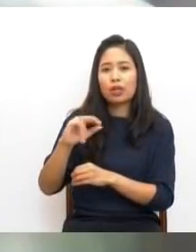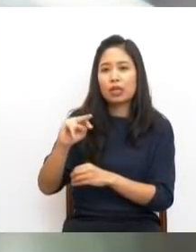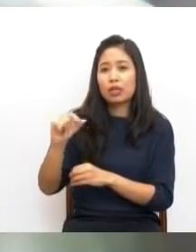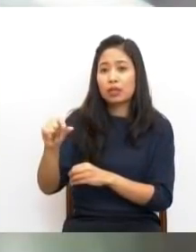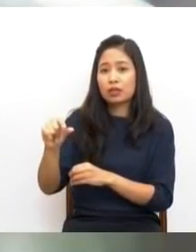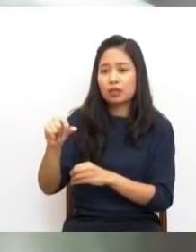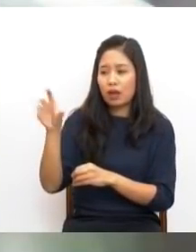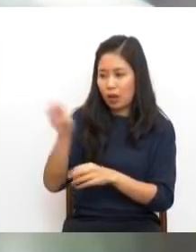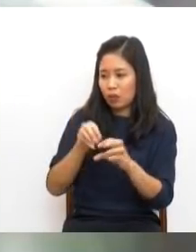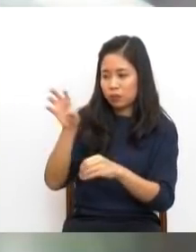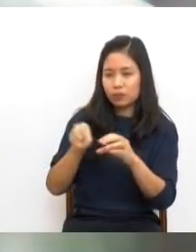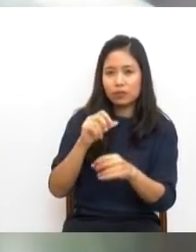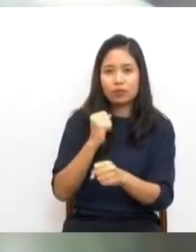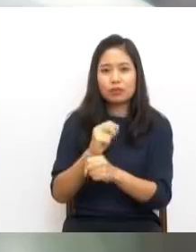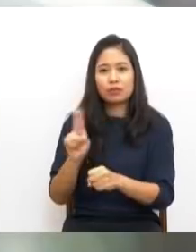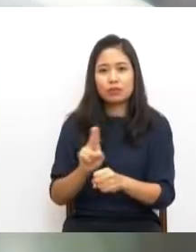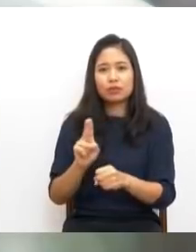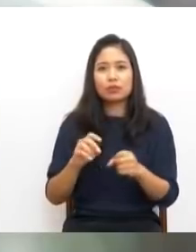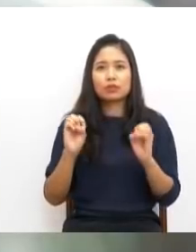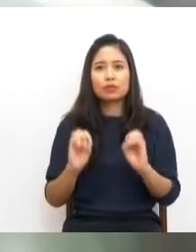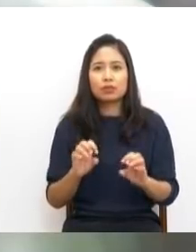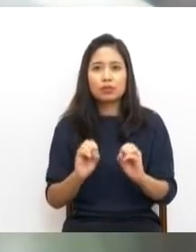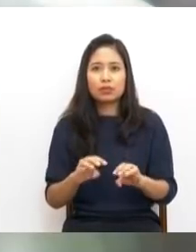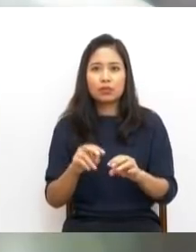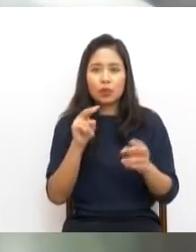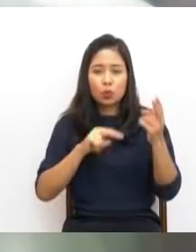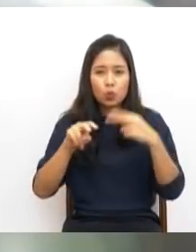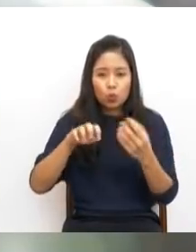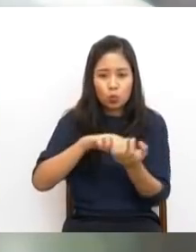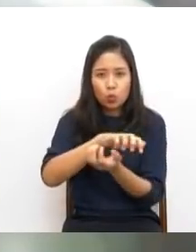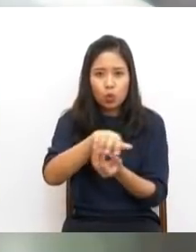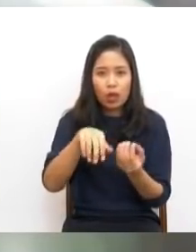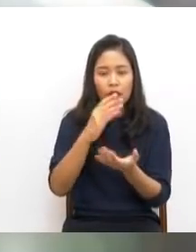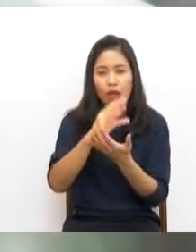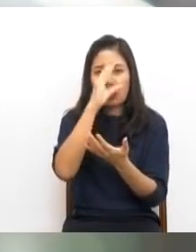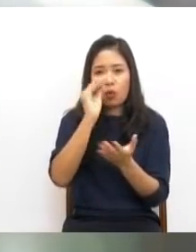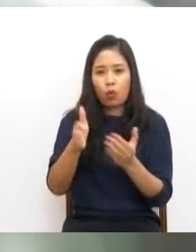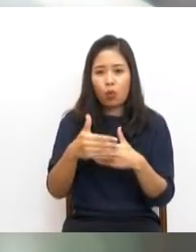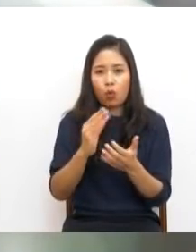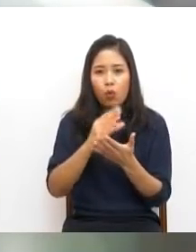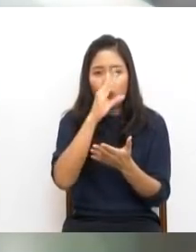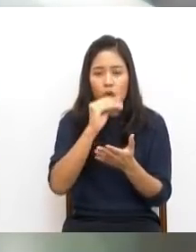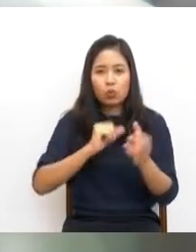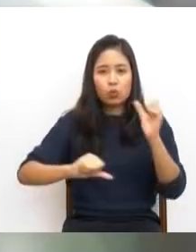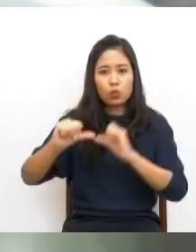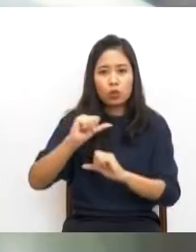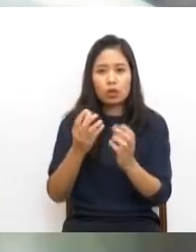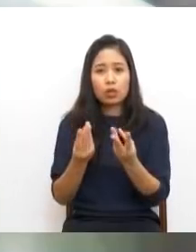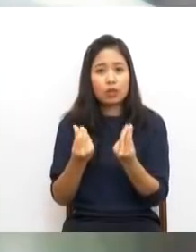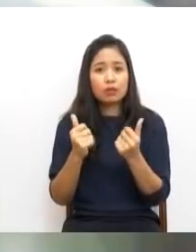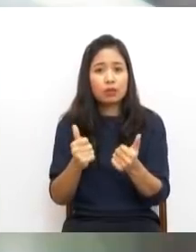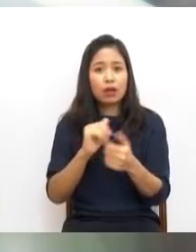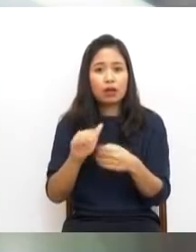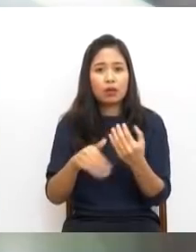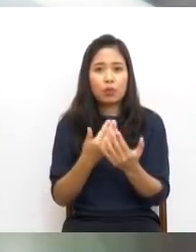โคดดิ้งที่เราอยากจะนำไปบูรณาการกับห้องเรียนไม่ว่าจะเป็นห้องเรียนคณิตหรือห้องเรียนวิทยาศาสตร์รวมไปถึงมันก็เล